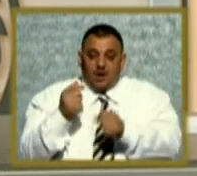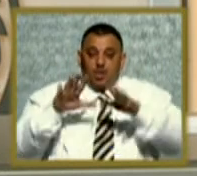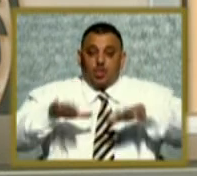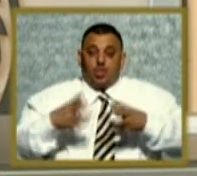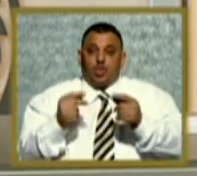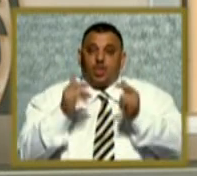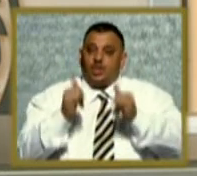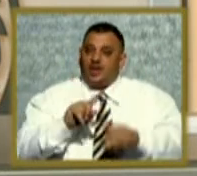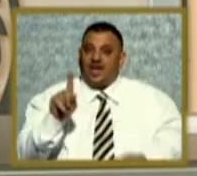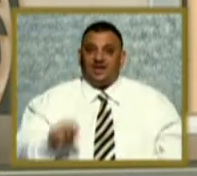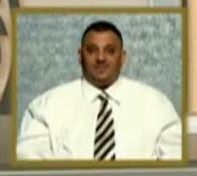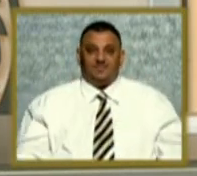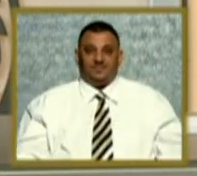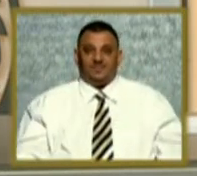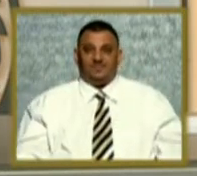الظهر. بارك الله فيك.